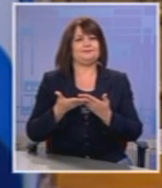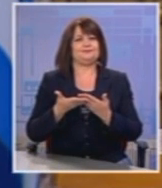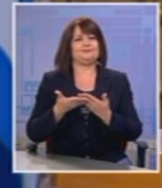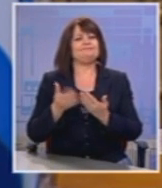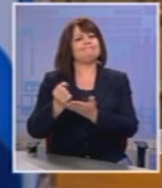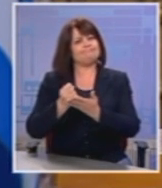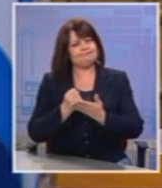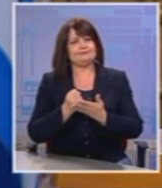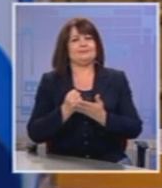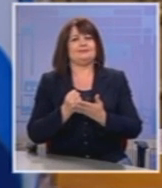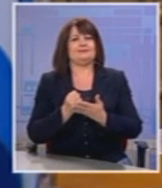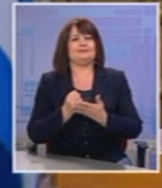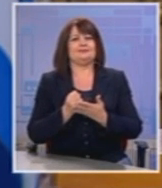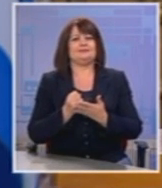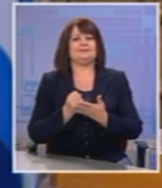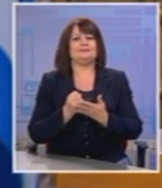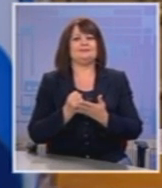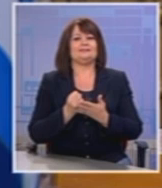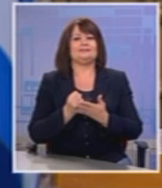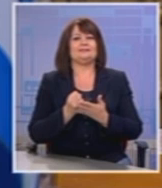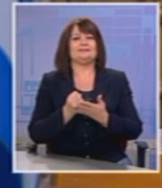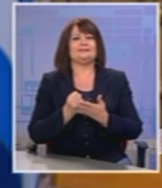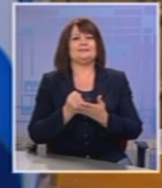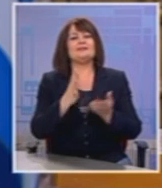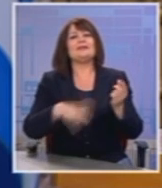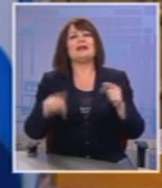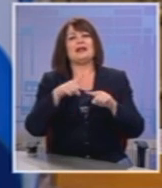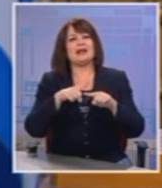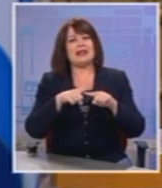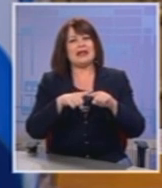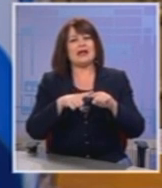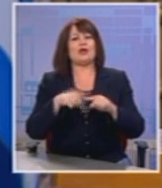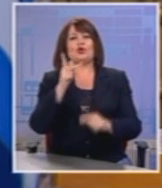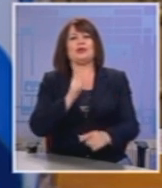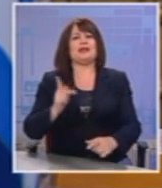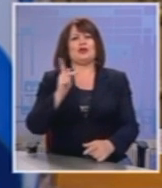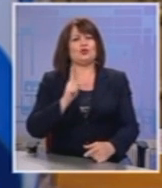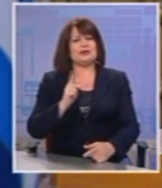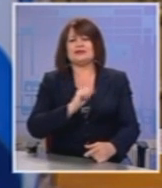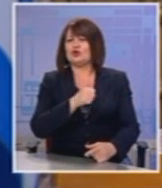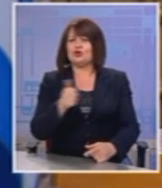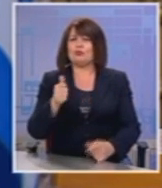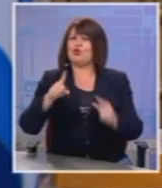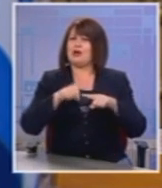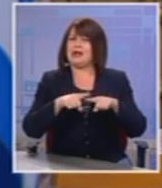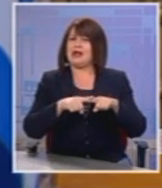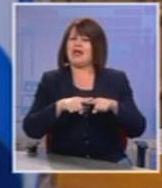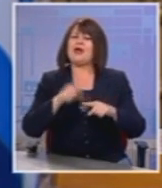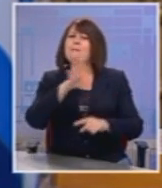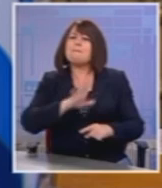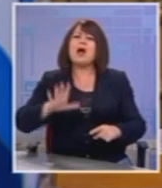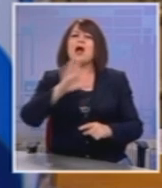να υποστηρίξουν το λαό και της κοινωνίας όχι μόνο της ελλάδας αλλά παντού